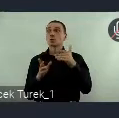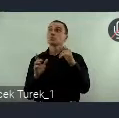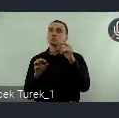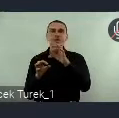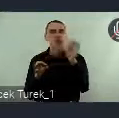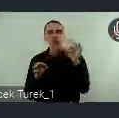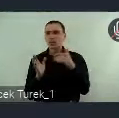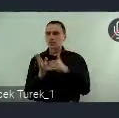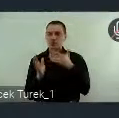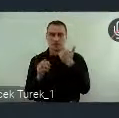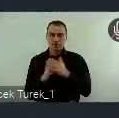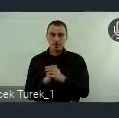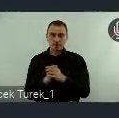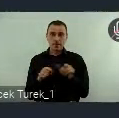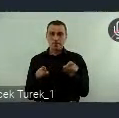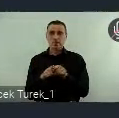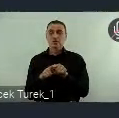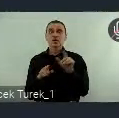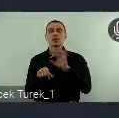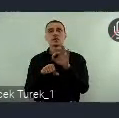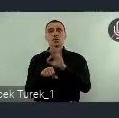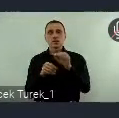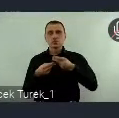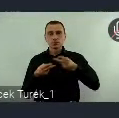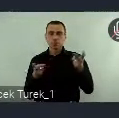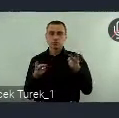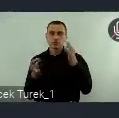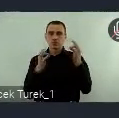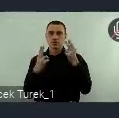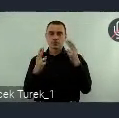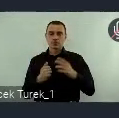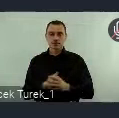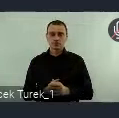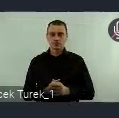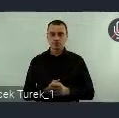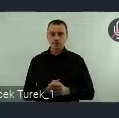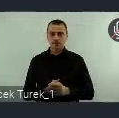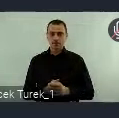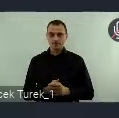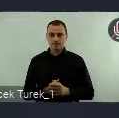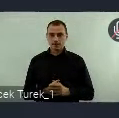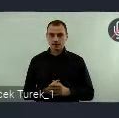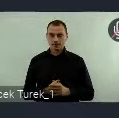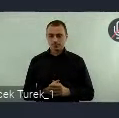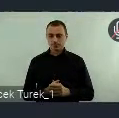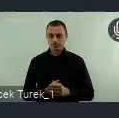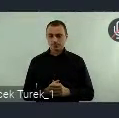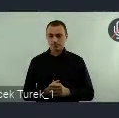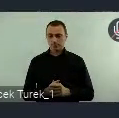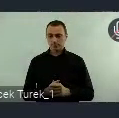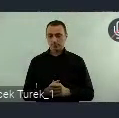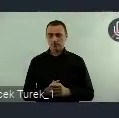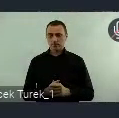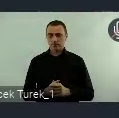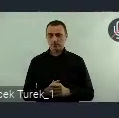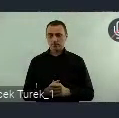No informuje o dostępności swojego projektu co mi się wydaje oczywiste i te ostatnie minuty Jeszcze nie dostałem od